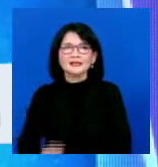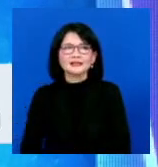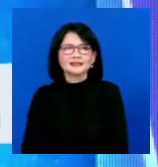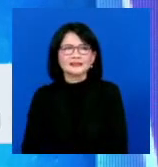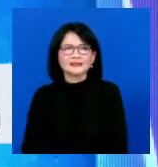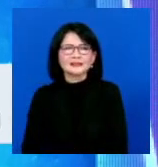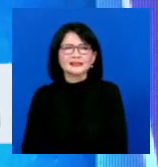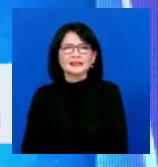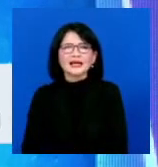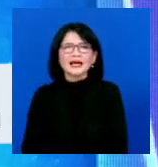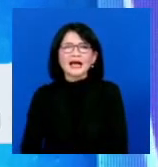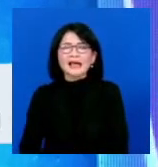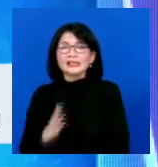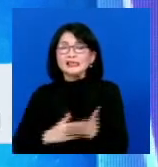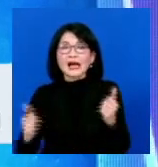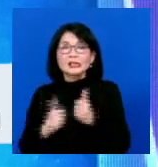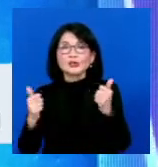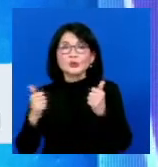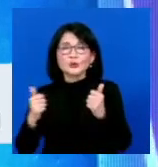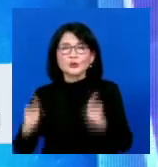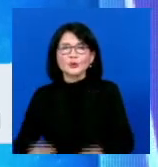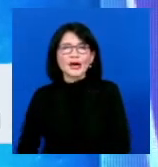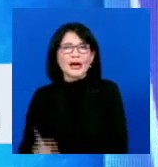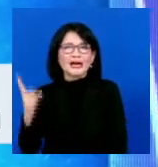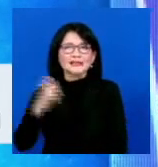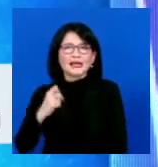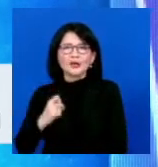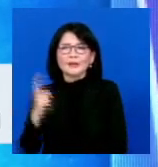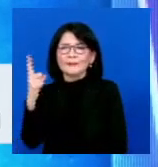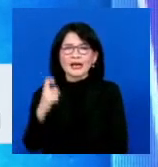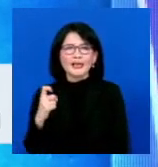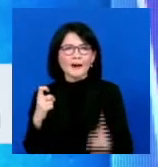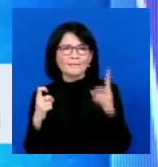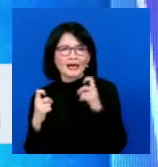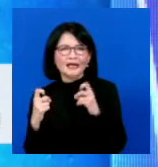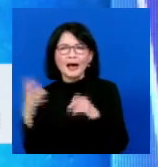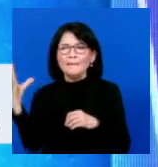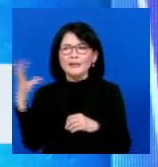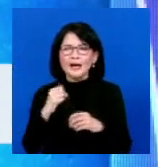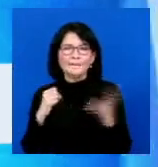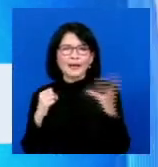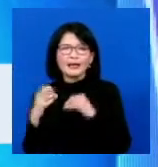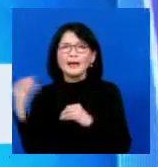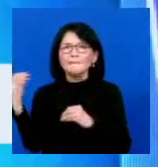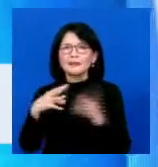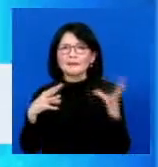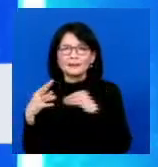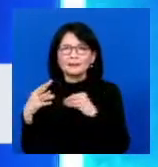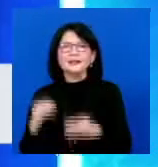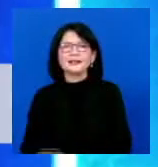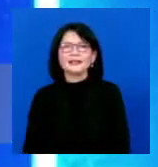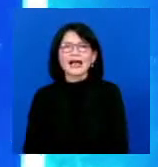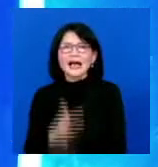sesi paling seru di mana seluruh Pasangan calon akan saling bertanya saling menanggapi dan saling berargumentasi